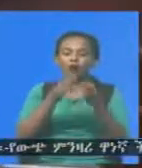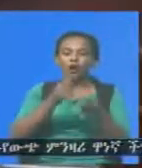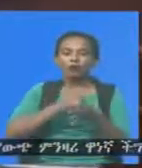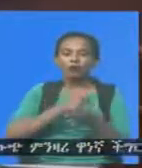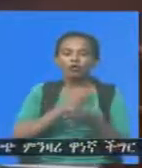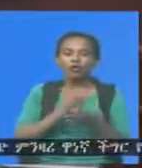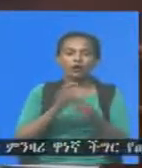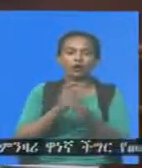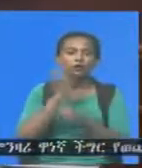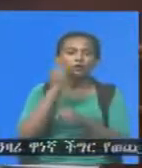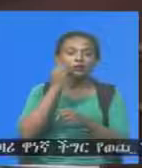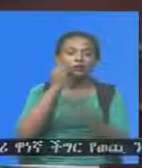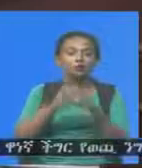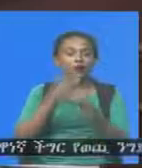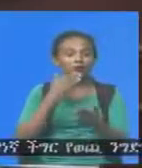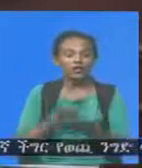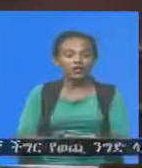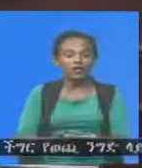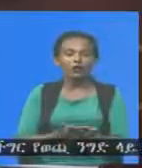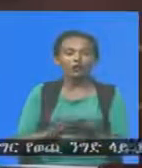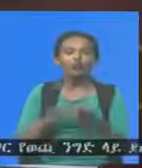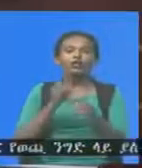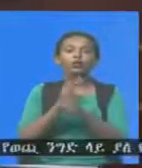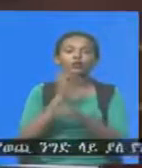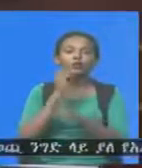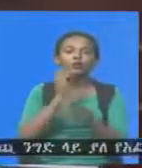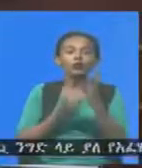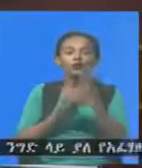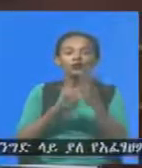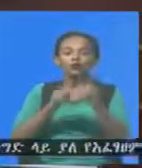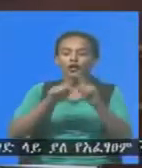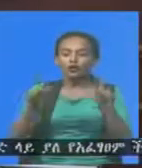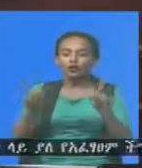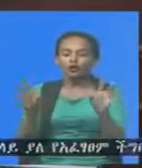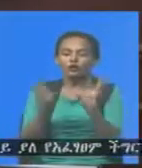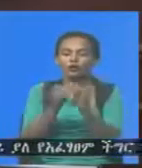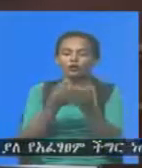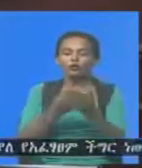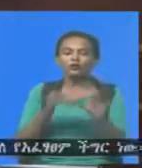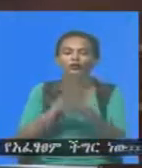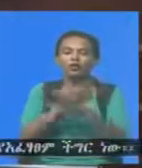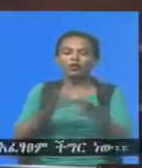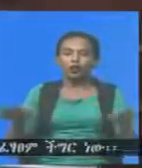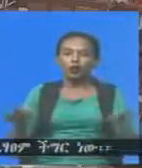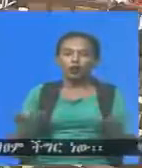በምክር ቤቱ ስም አመሰግናለሁ። የምክር ቤቱ አራተኛ ልዩ ስብሰባ በዚሁ ተጠናቋል።